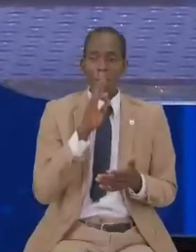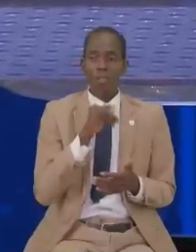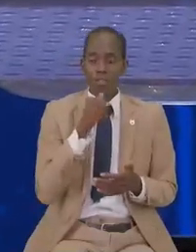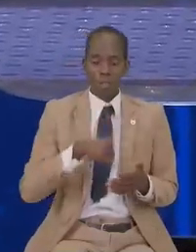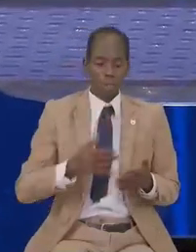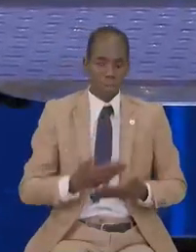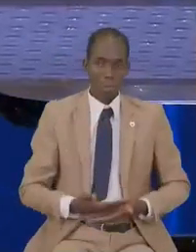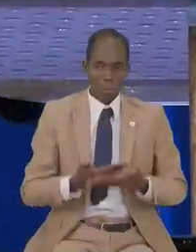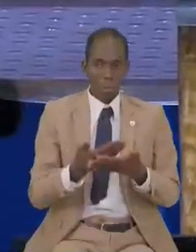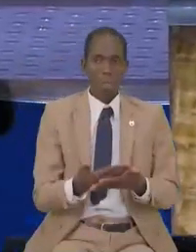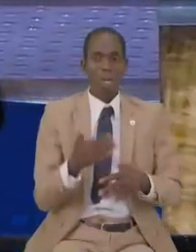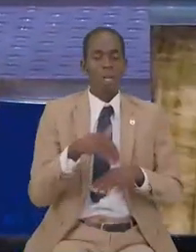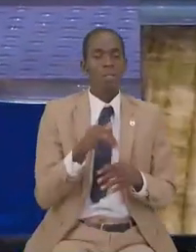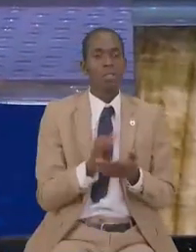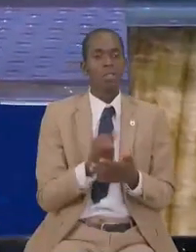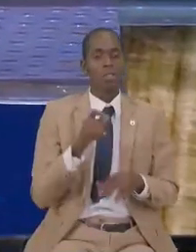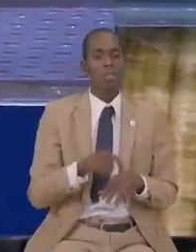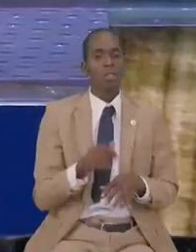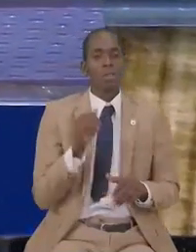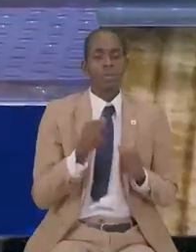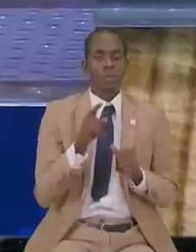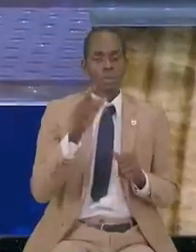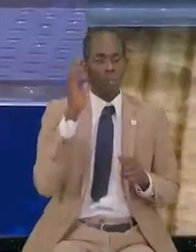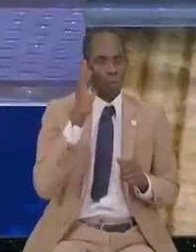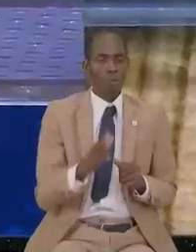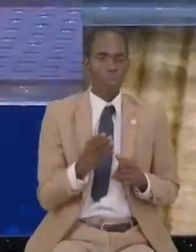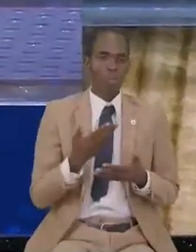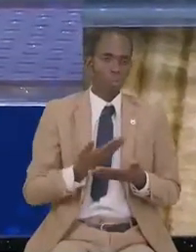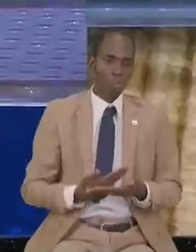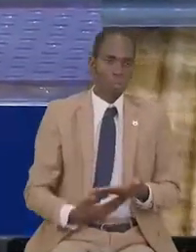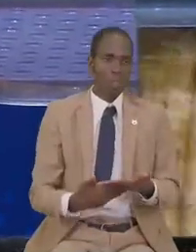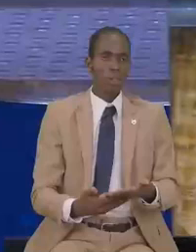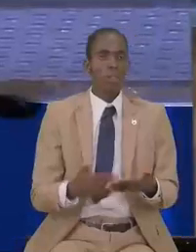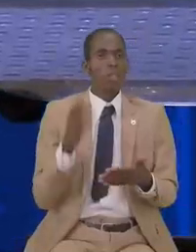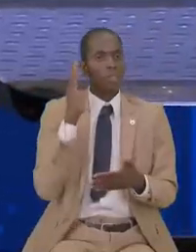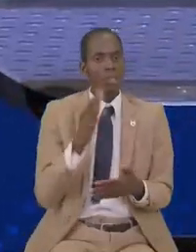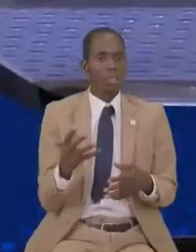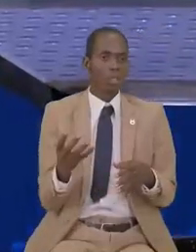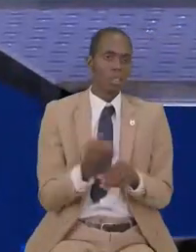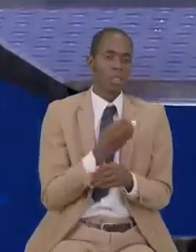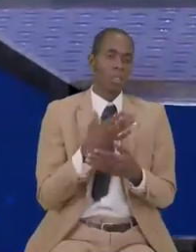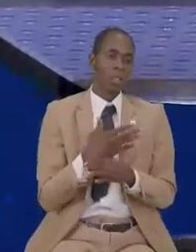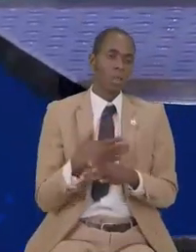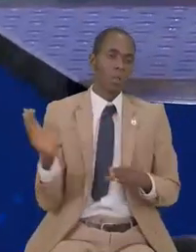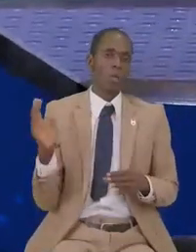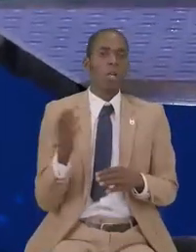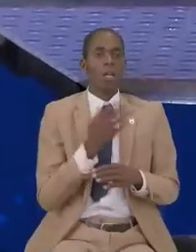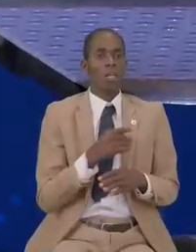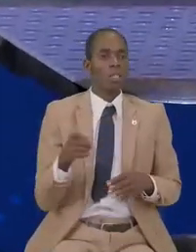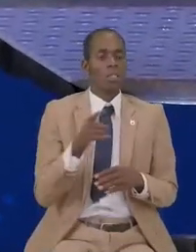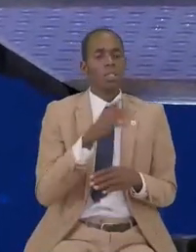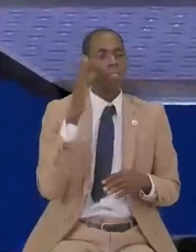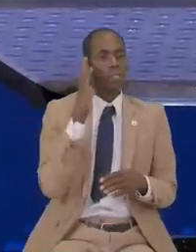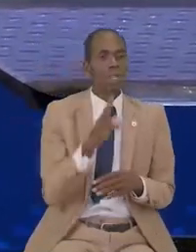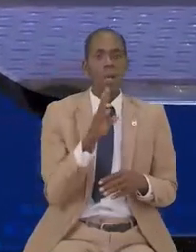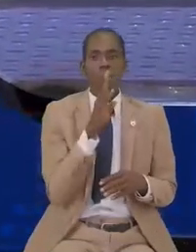que tu auras engendré des enfants qui ne sont pas encore nés, pour en faire des eunuques